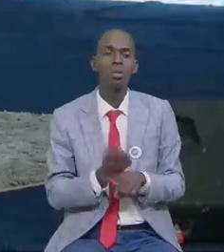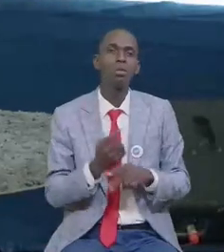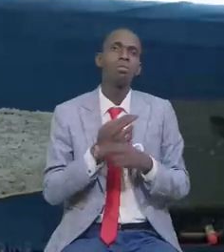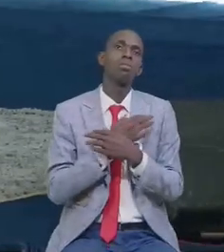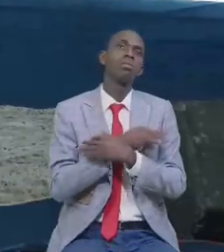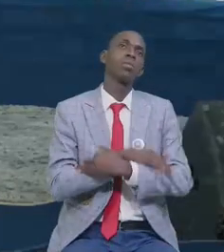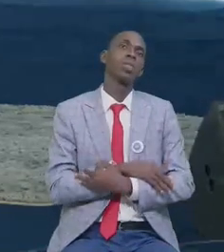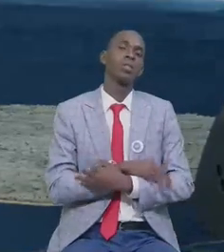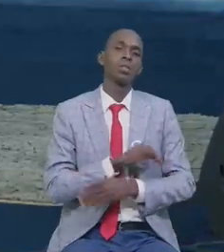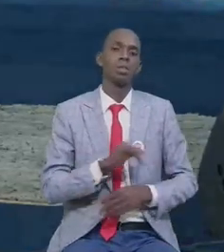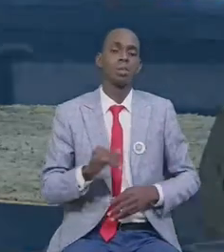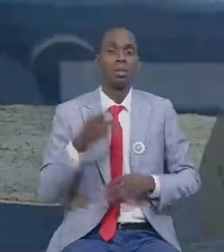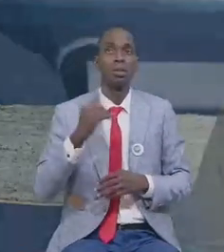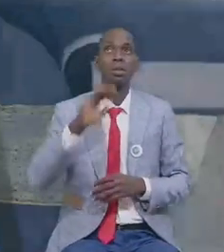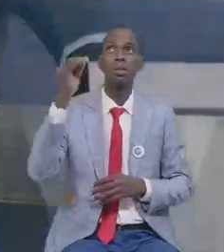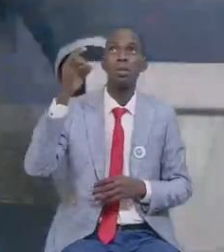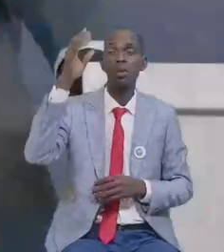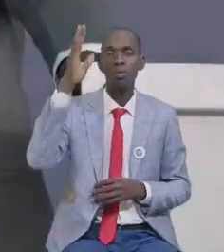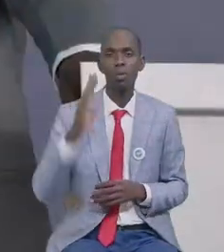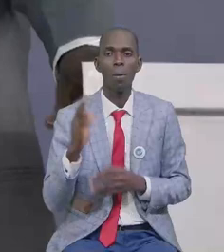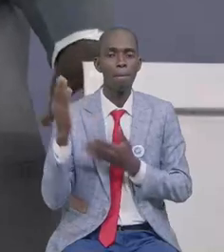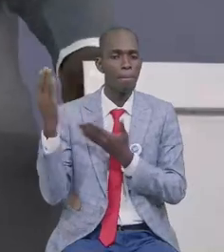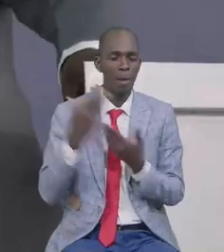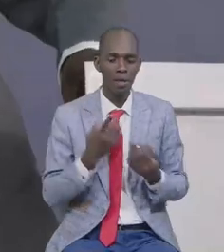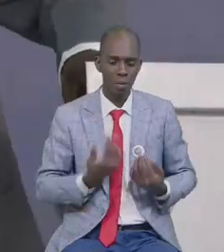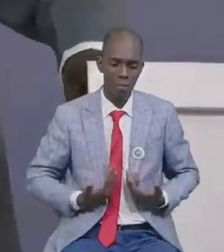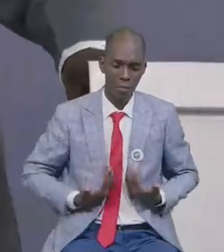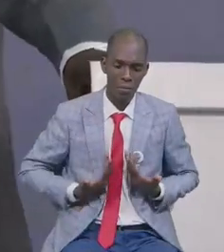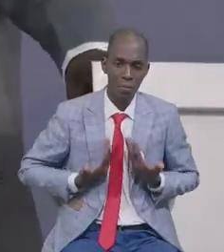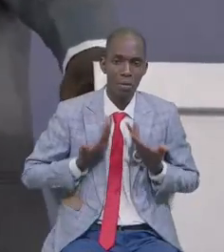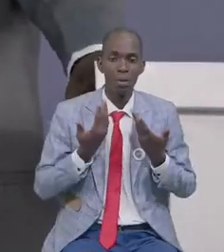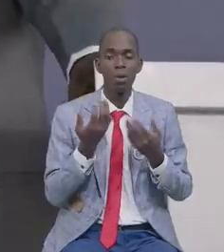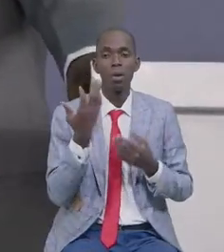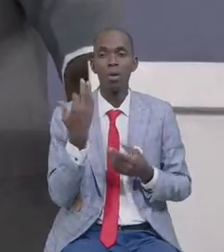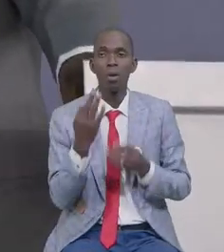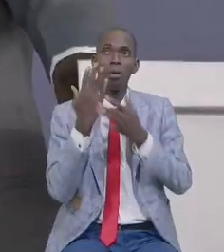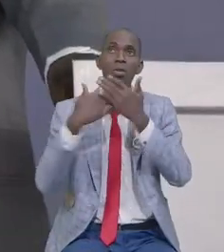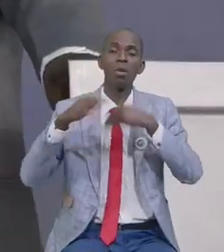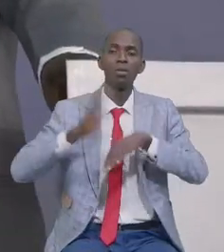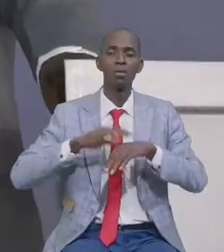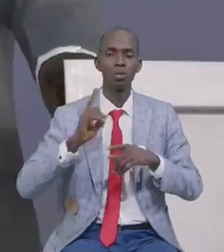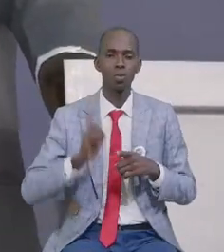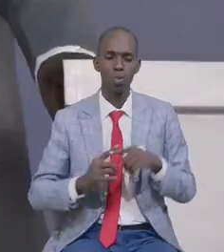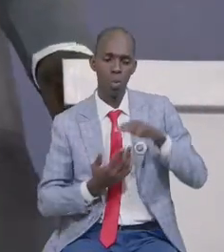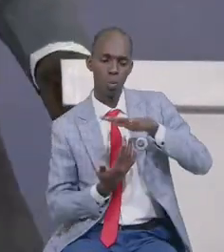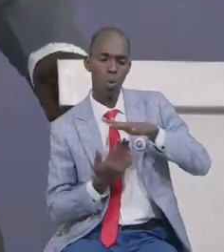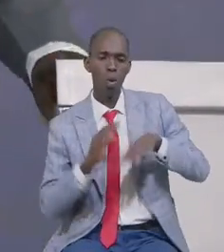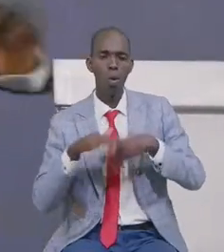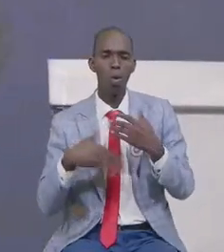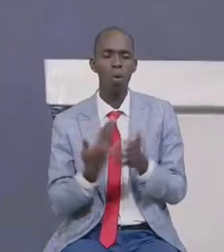retarder la grâce de Dieu, envoie le feu du ciel pour brûler tout cela de nos